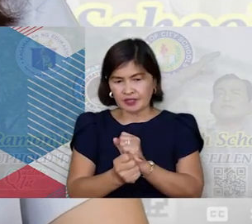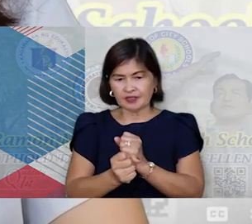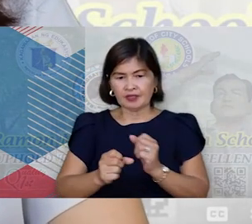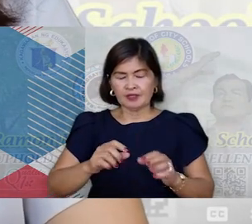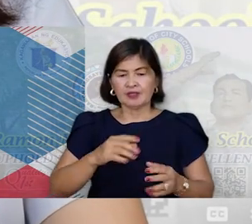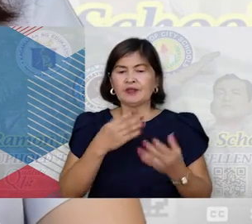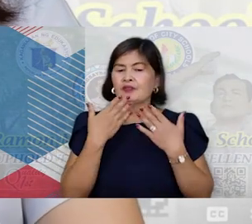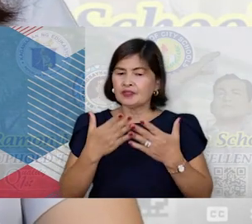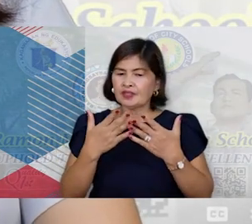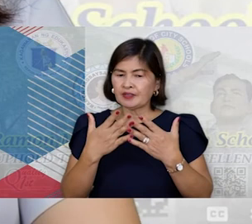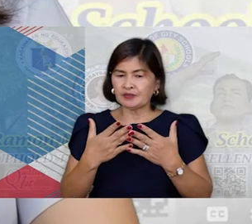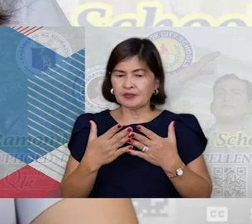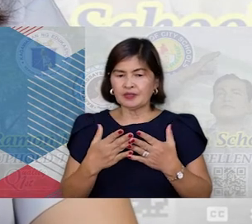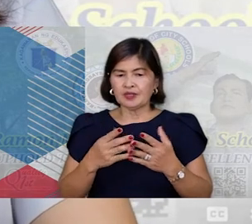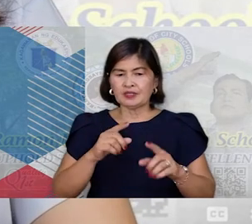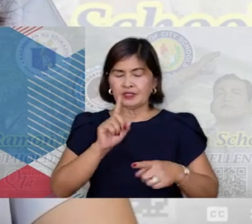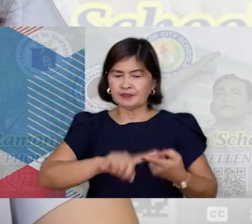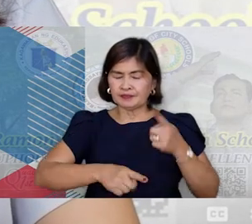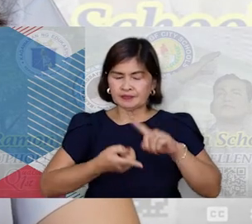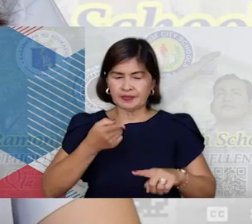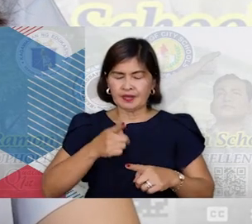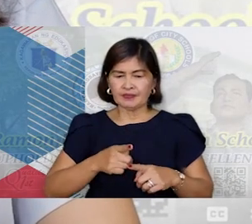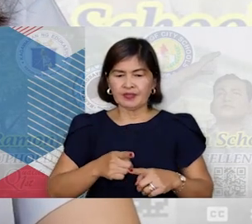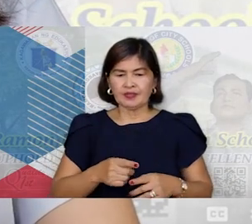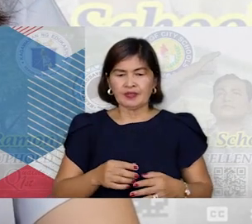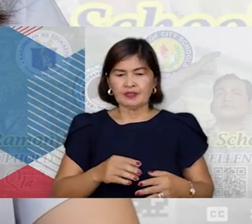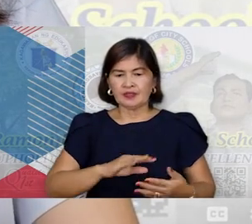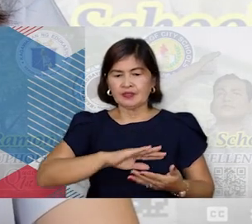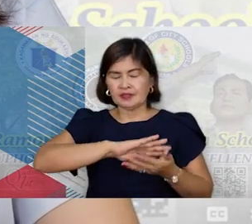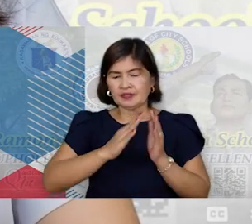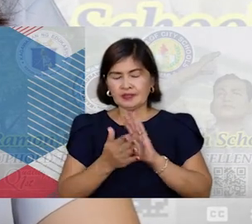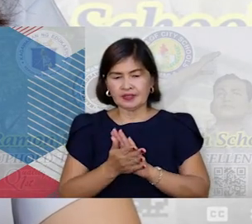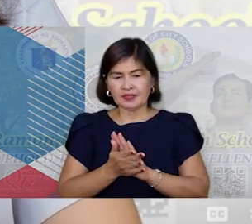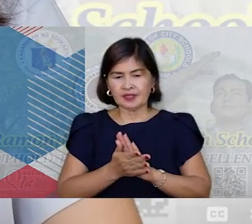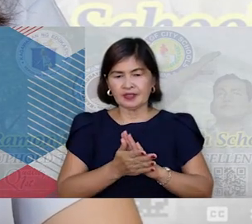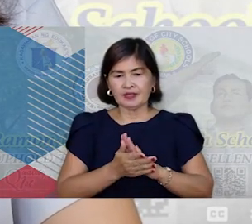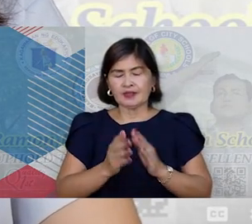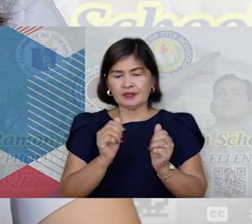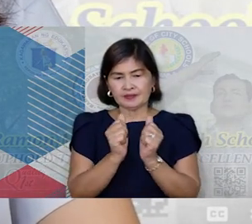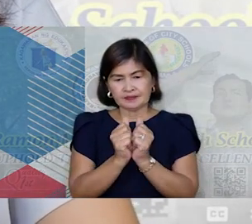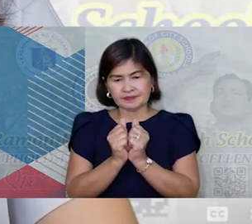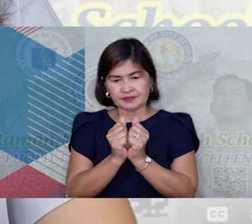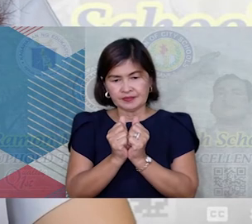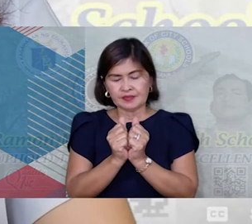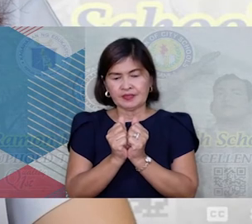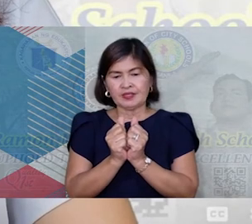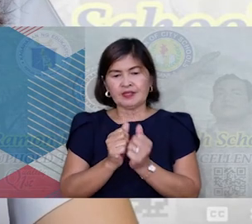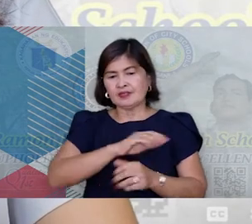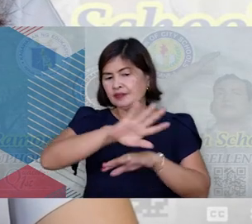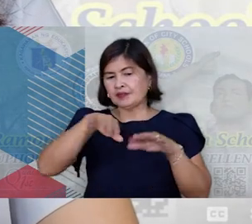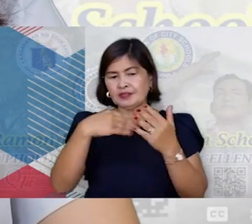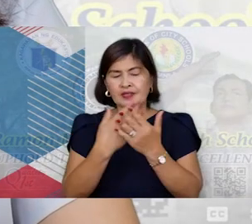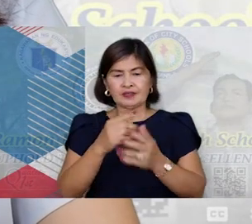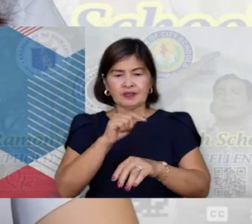Maraming salamat sa mga kaibigan na naging karamay at kasangga sa lahat ng oras,